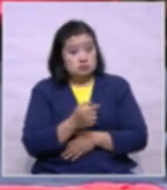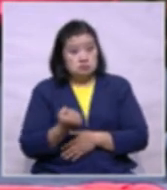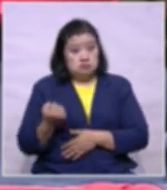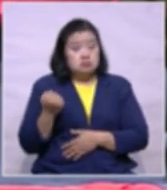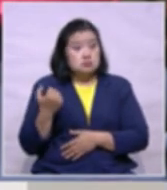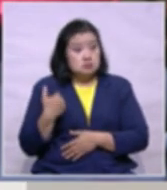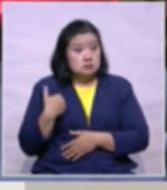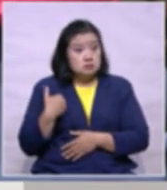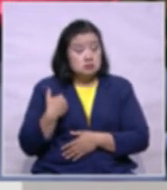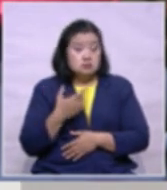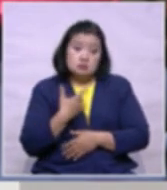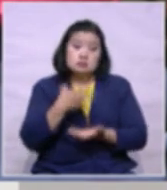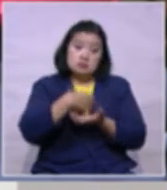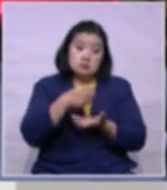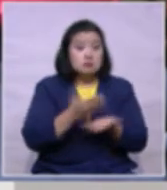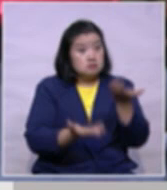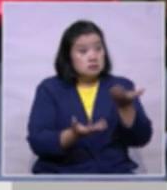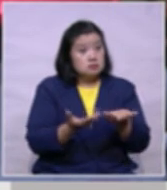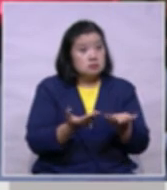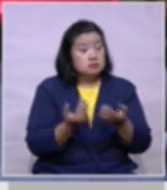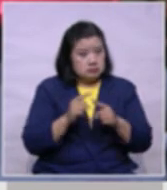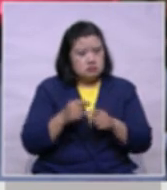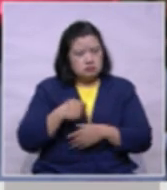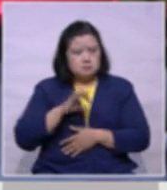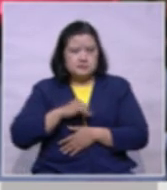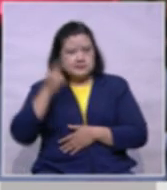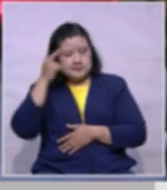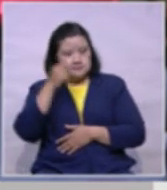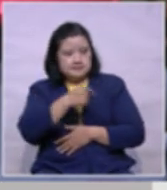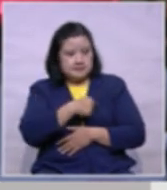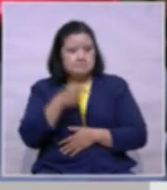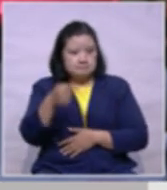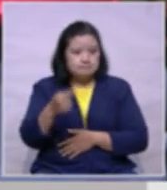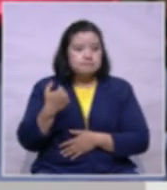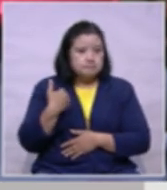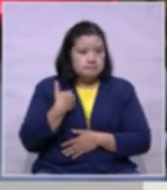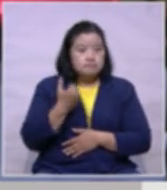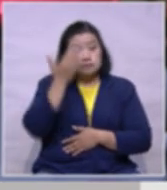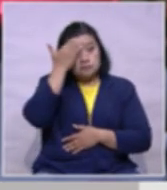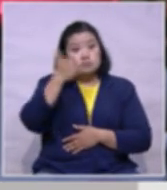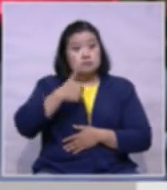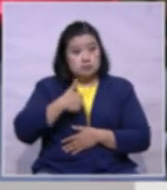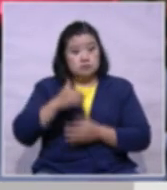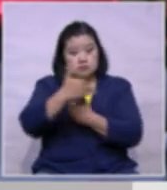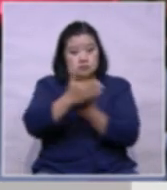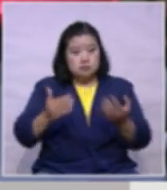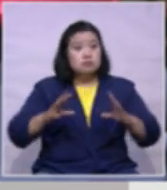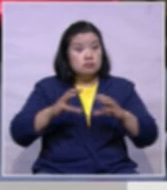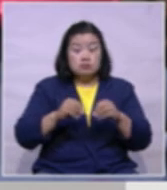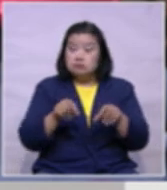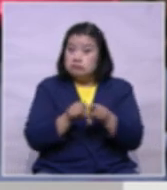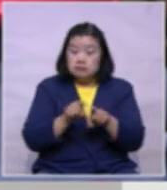ได้แต่ผมติดใจอยู่วรรคสุดท้ายอยู่วรรคหนึ่งเพราะพวกผมอยู่ในห้องประชุมหลายคนอยู่ท่านบอ